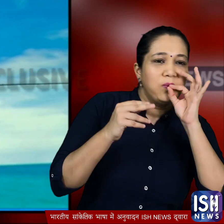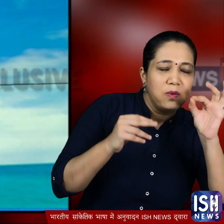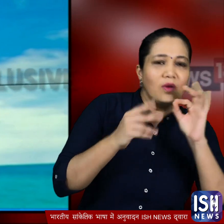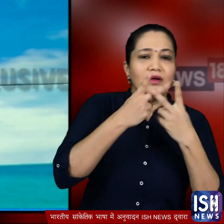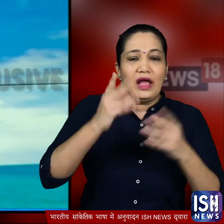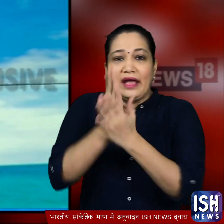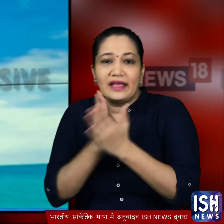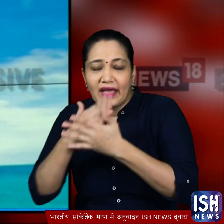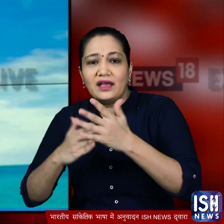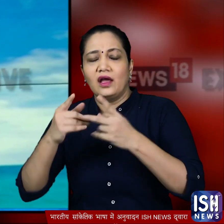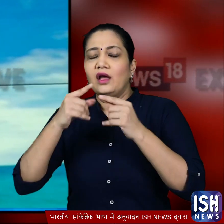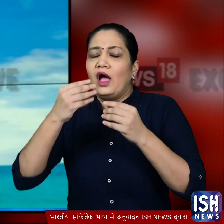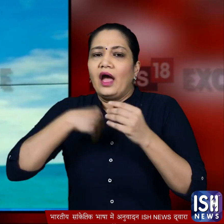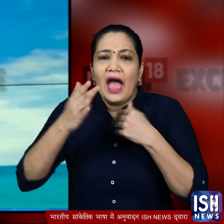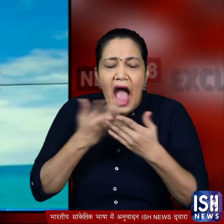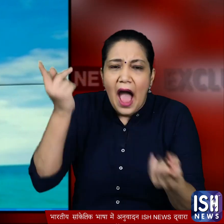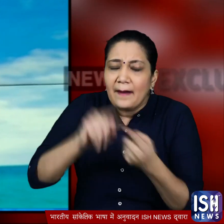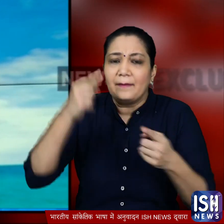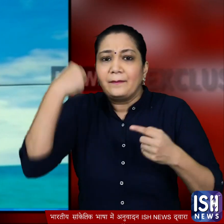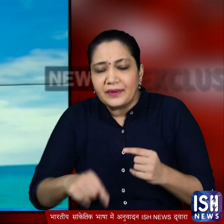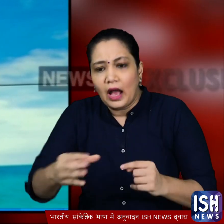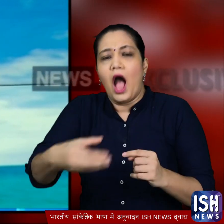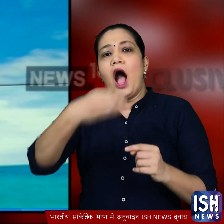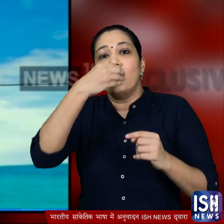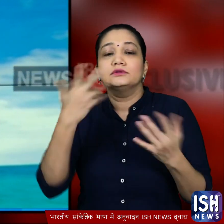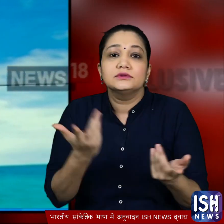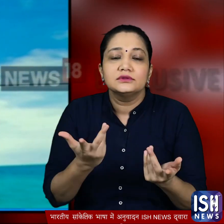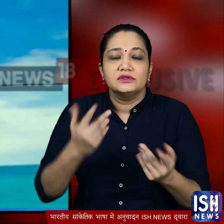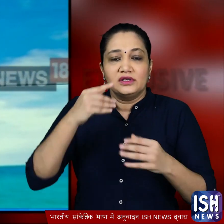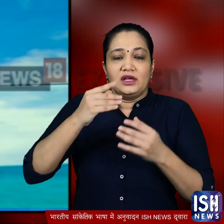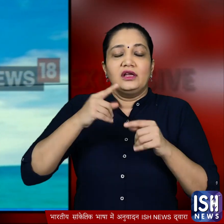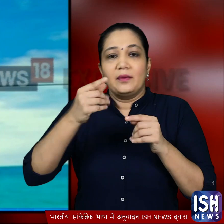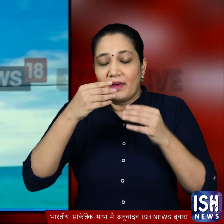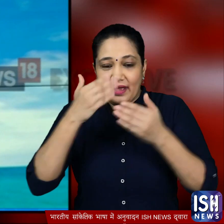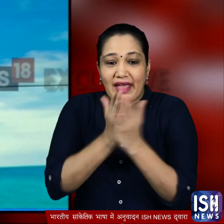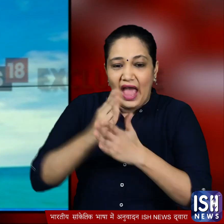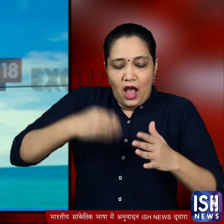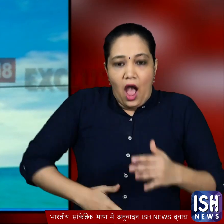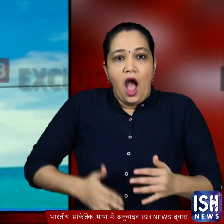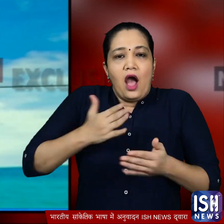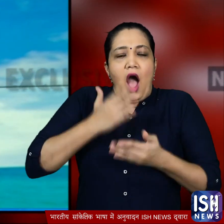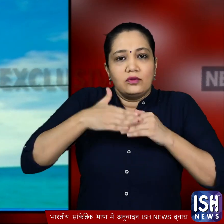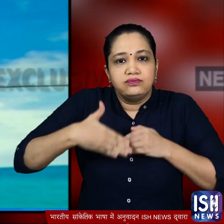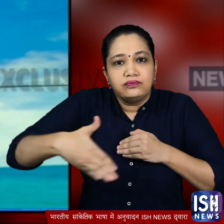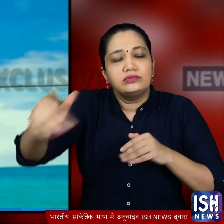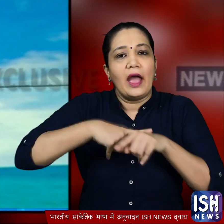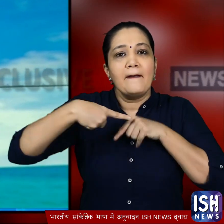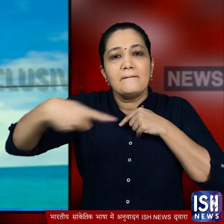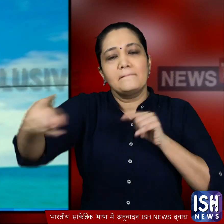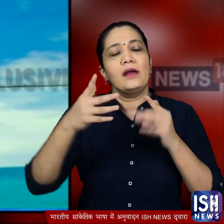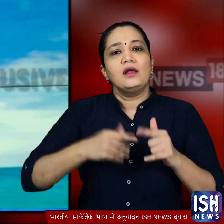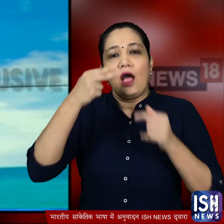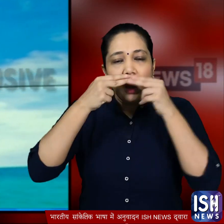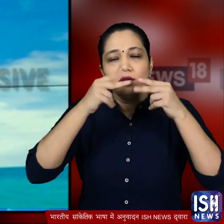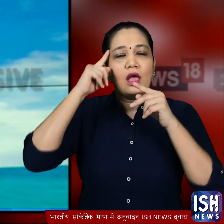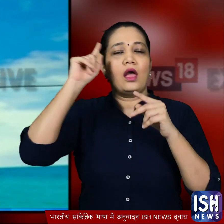मिले केक और पेस्ट्री को धोखे से भी किसी को खिलाया जा सकता है, और चूंकि पेट में केक लंबे समय तक रहता है इसलिए नशा भी ज्यादा देर तक